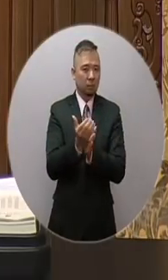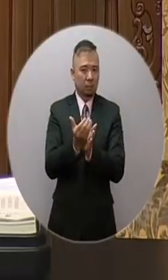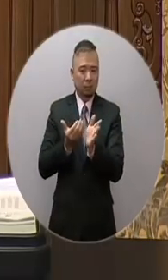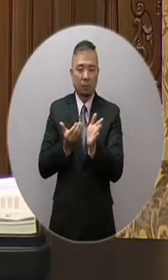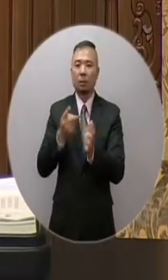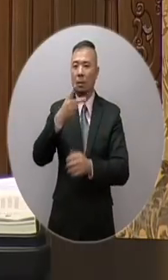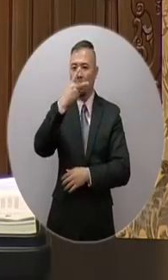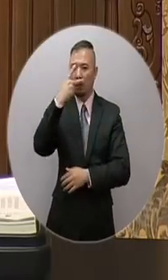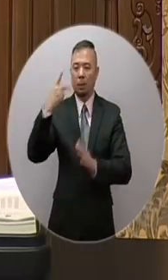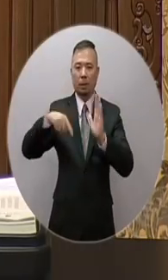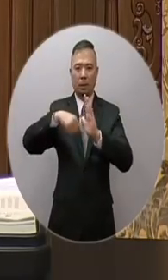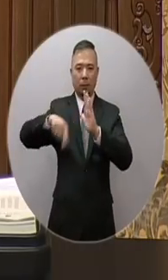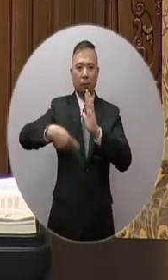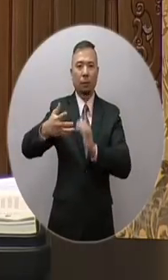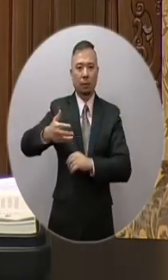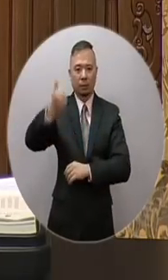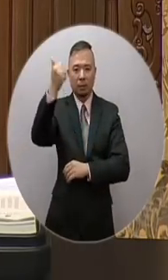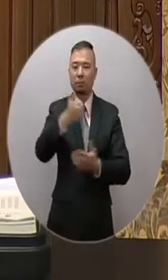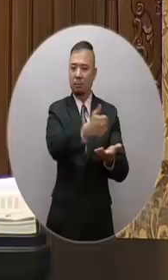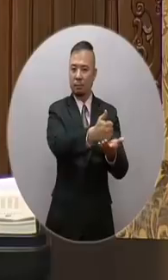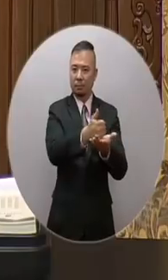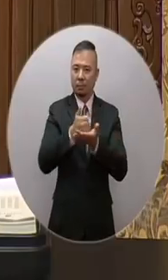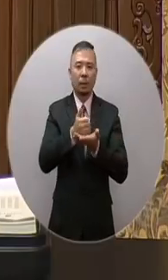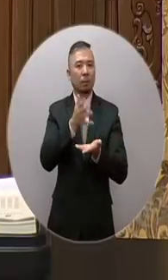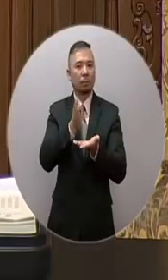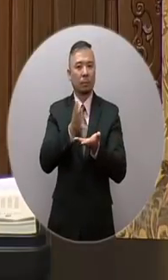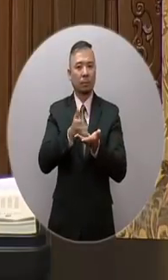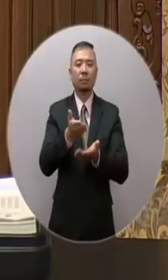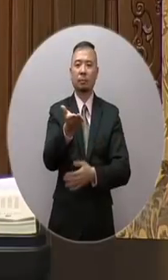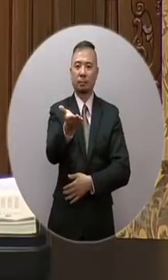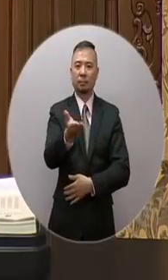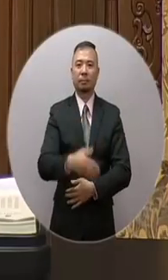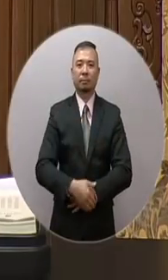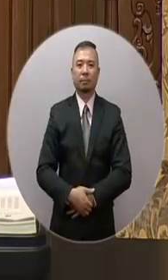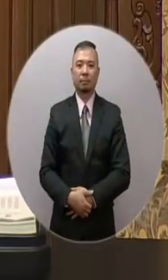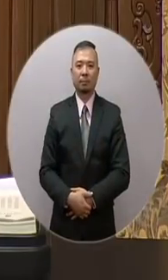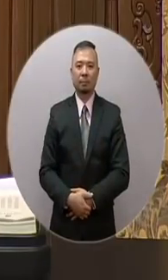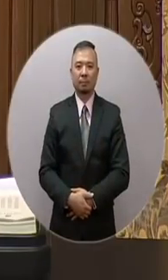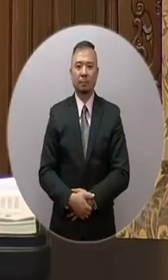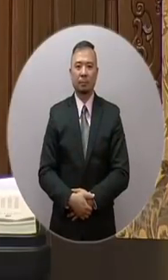院长为我们说几句话，请。